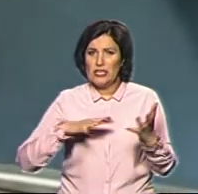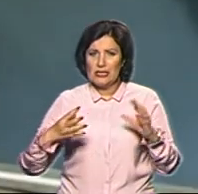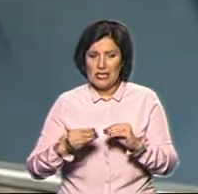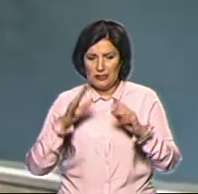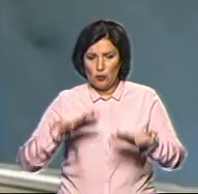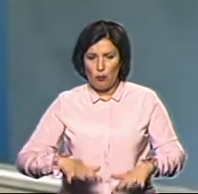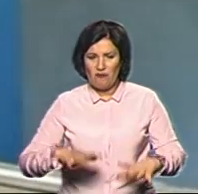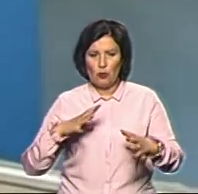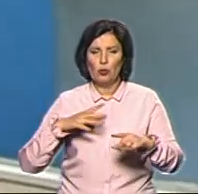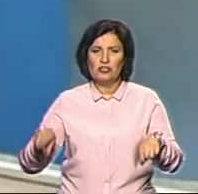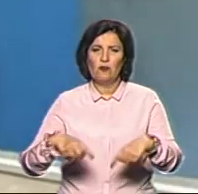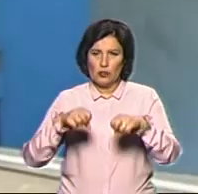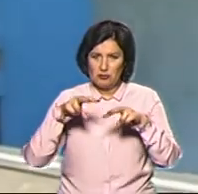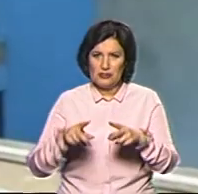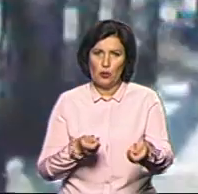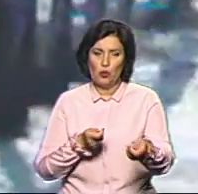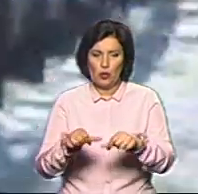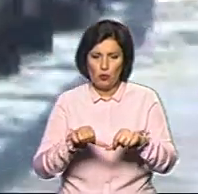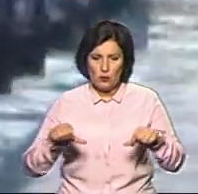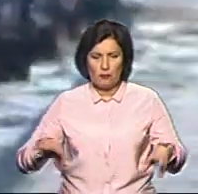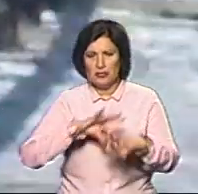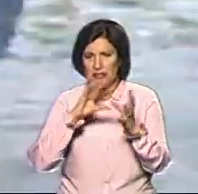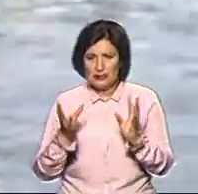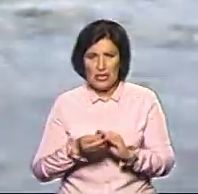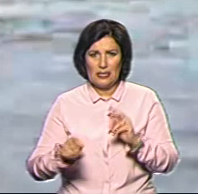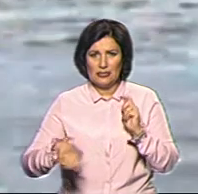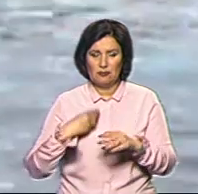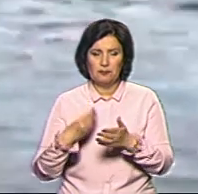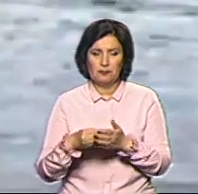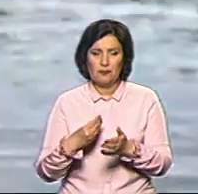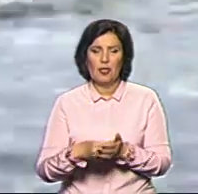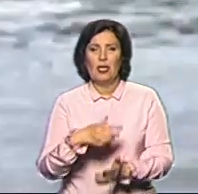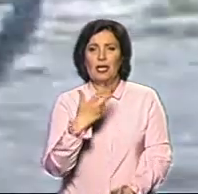створена спеціальну урядову комісію. Загальні збитки оцінювалися